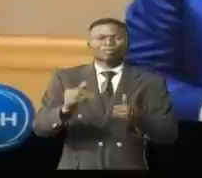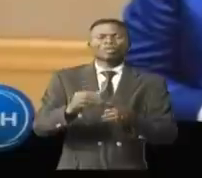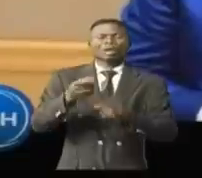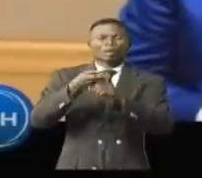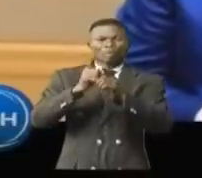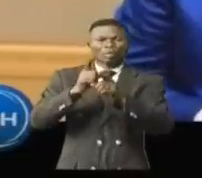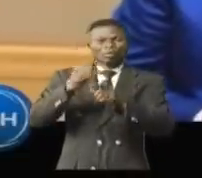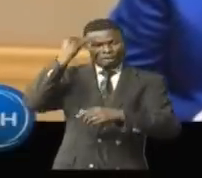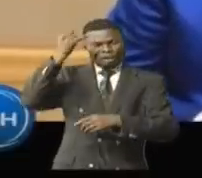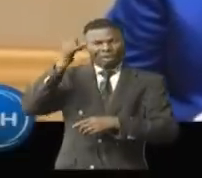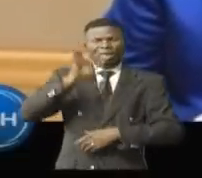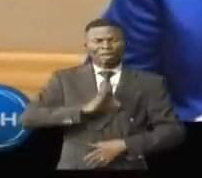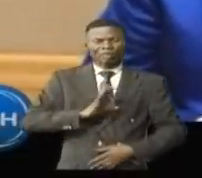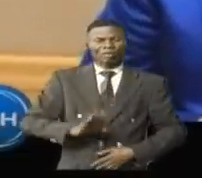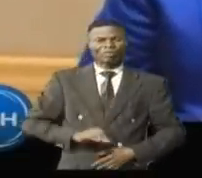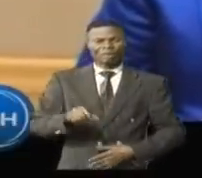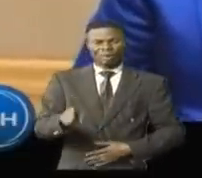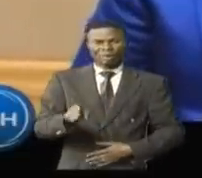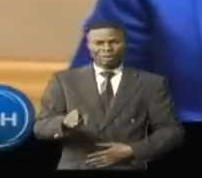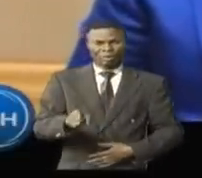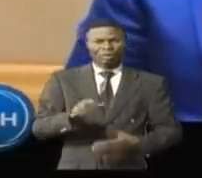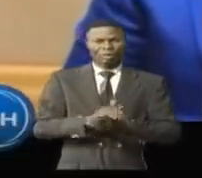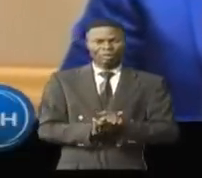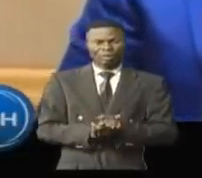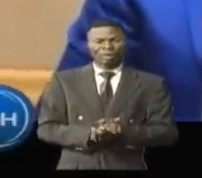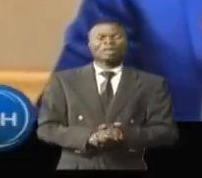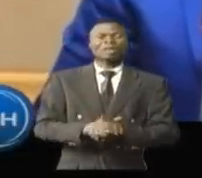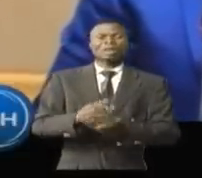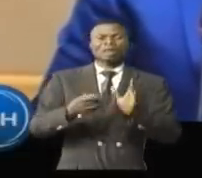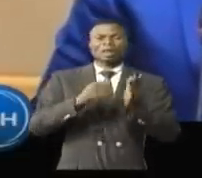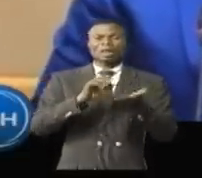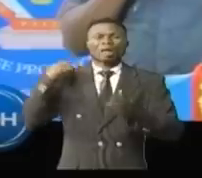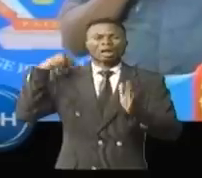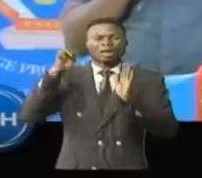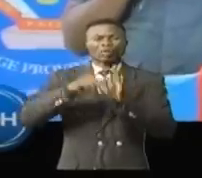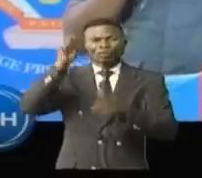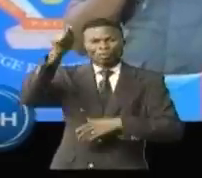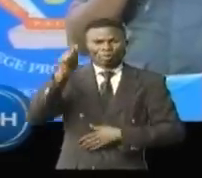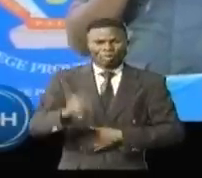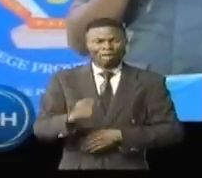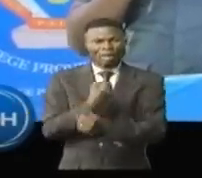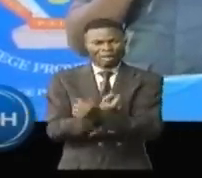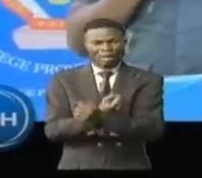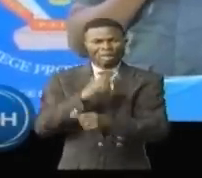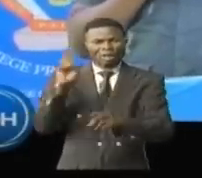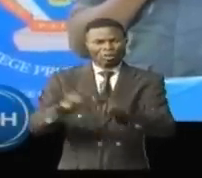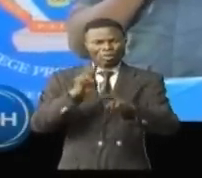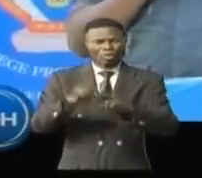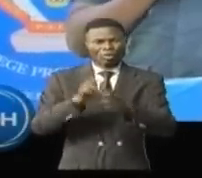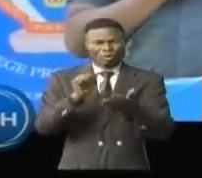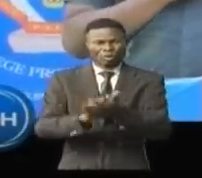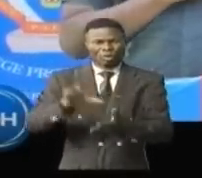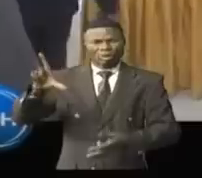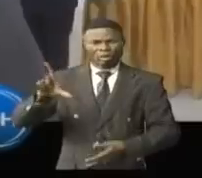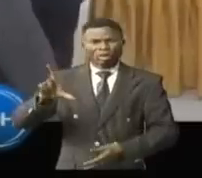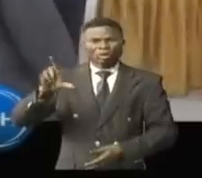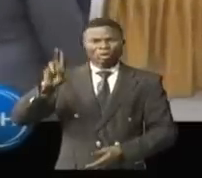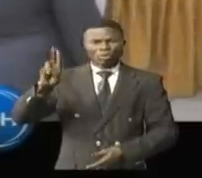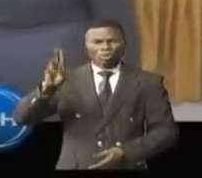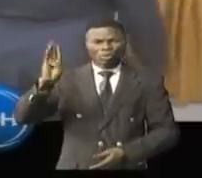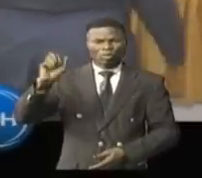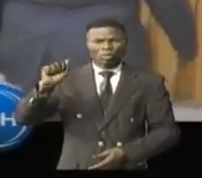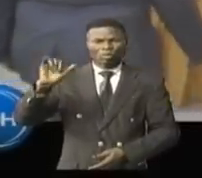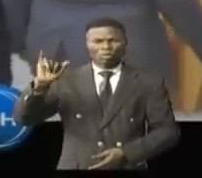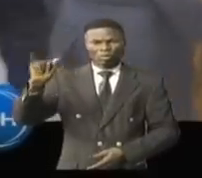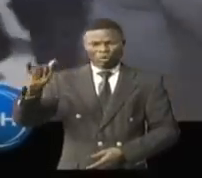l'État, Félix Antoine Tshisekedi Tshilombo, matérialisé par le gouvernement militaire, le lieutenant général Luboya Nkashoma Djoni. En